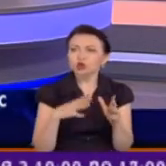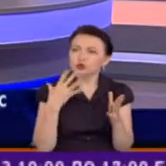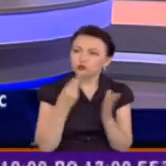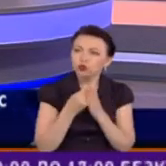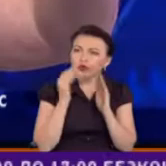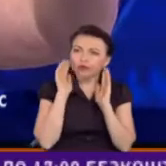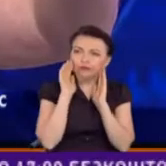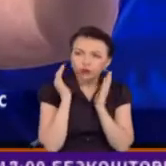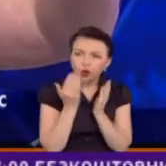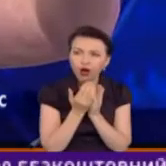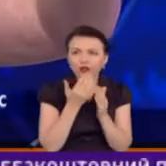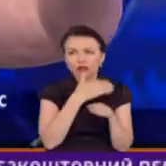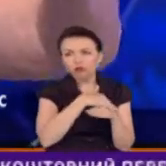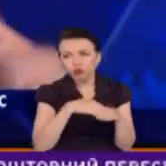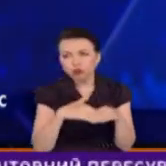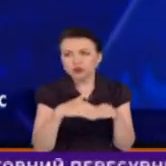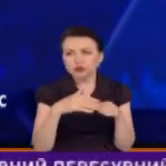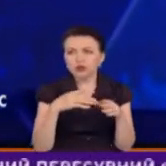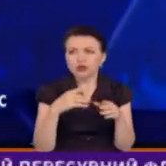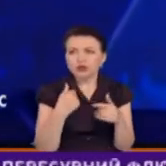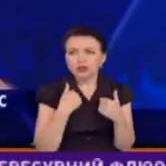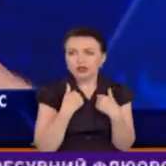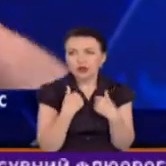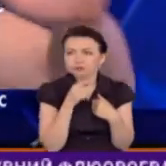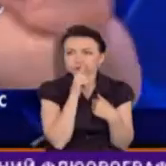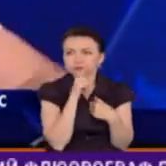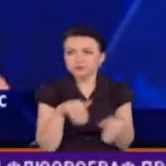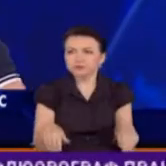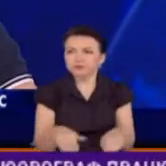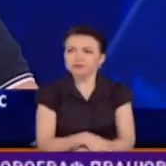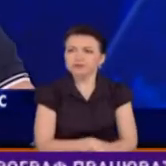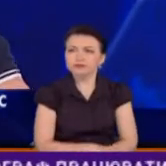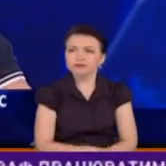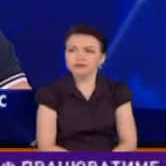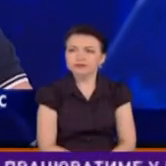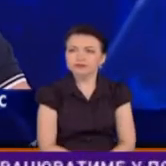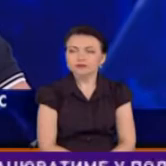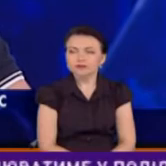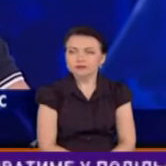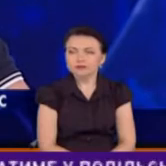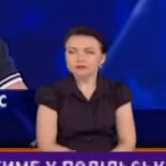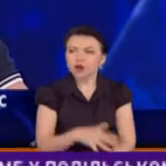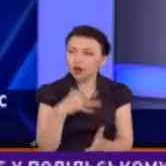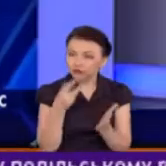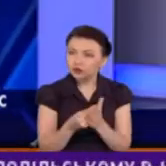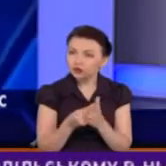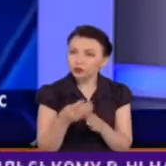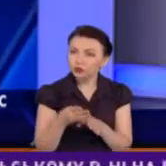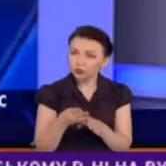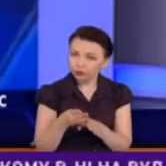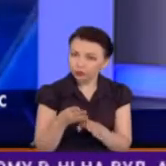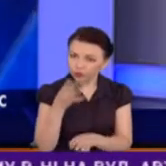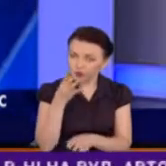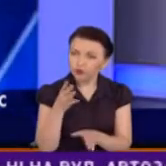на вулиці, в будинку, панелі поставте. Я не коментую просто все. Крапка. Пане Олексій, а ви в своєму будинку використовуєте яку